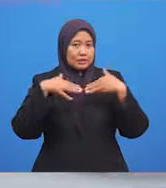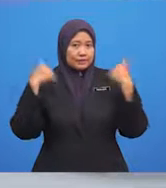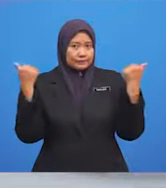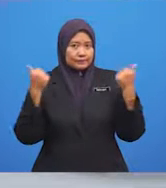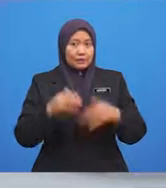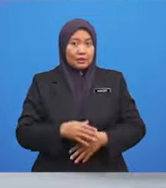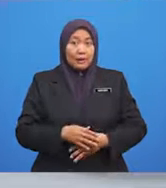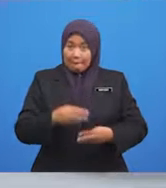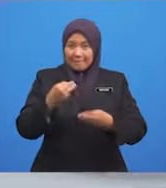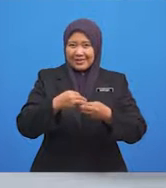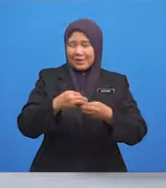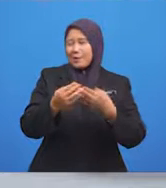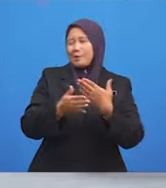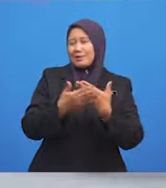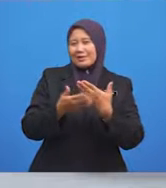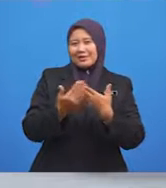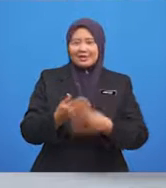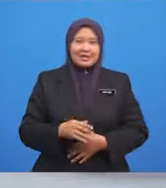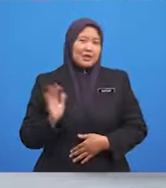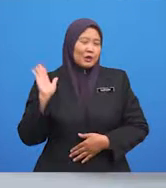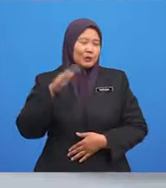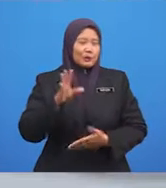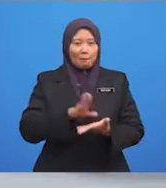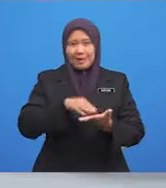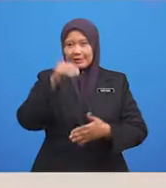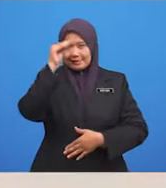Matematik kan mudah. Jom kita belajar.